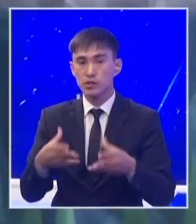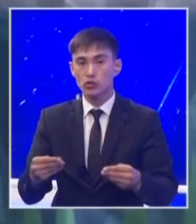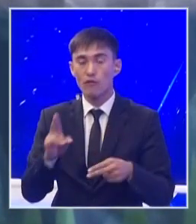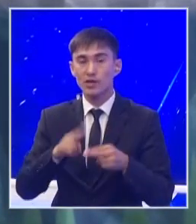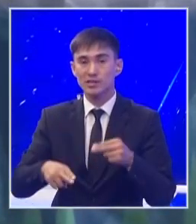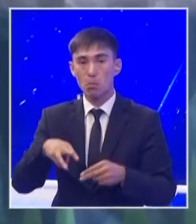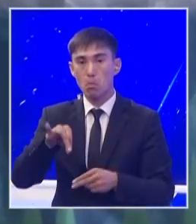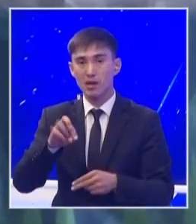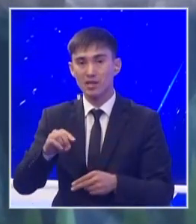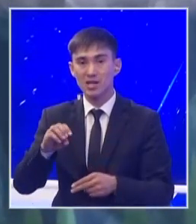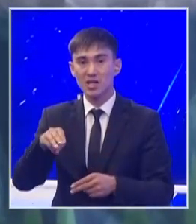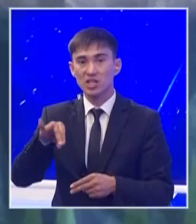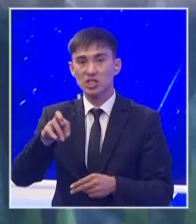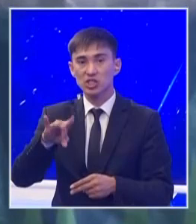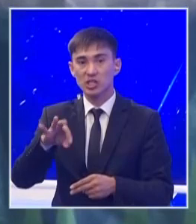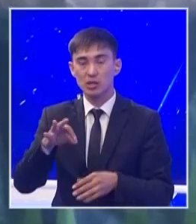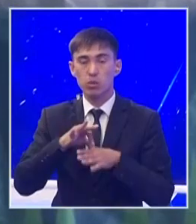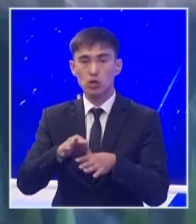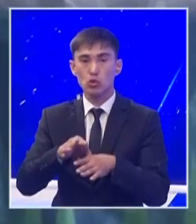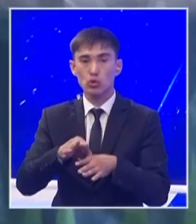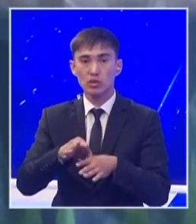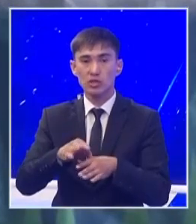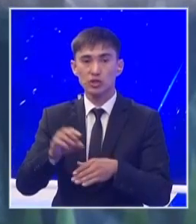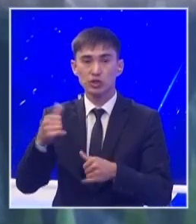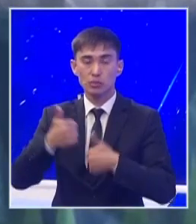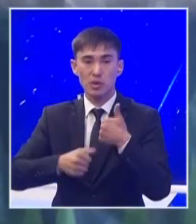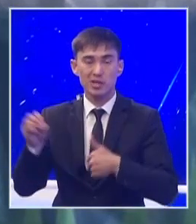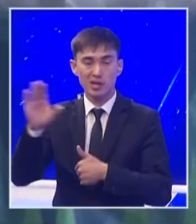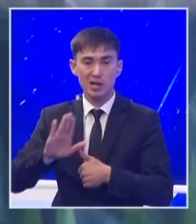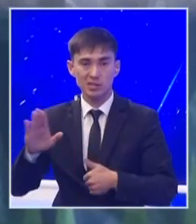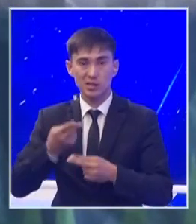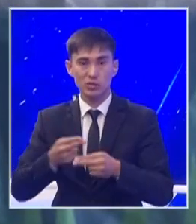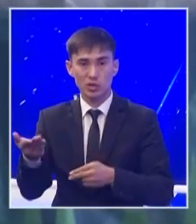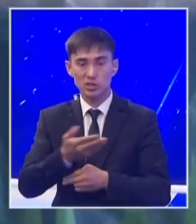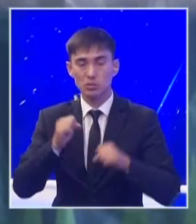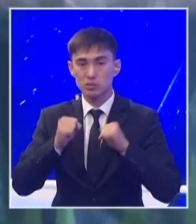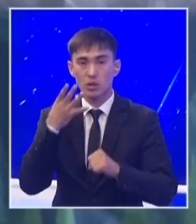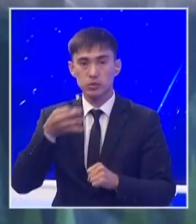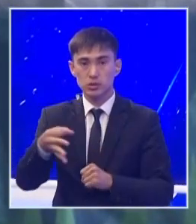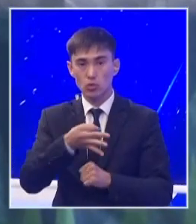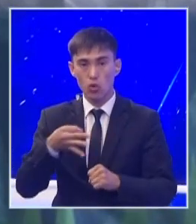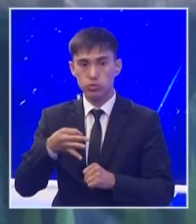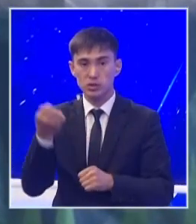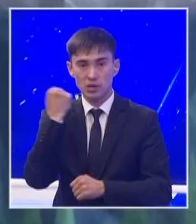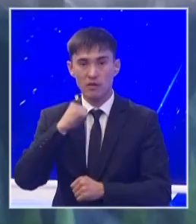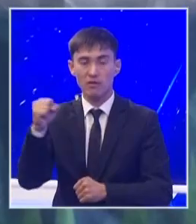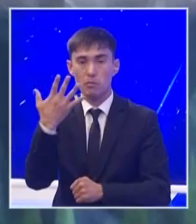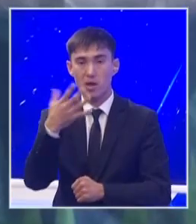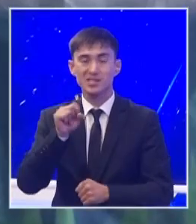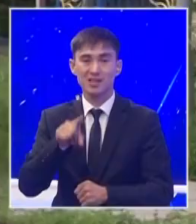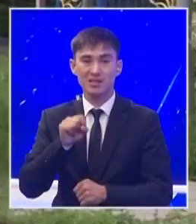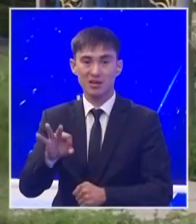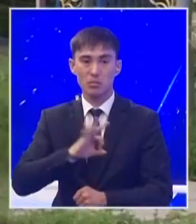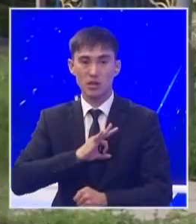конце марта в Таджикистане, в Душанбе прошел чемпионат Азии, где наши спортсмены, именно воспитанники Алматинской области, завоевали 5 золотых